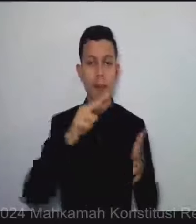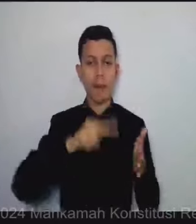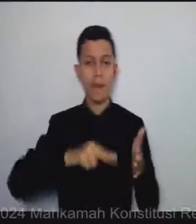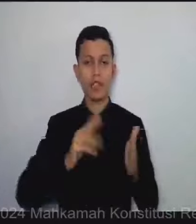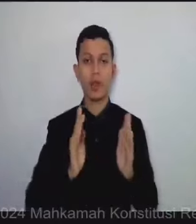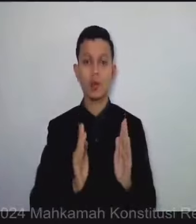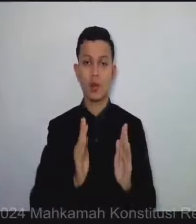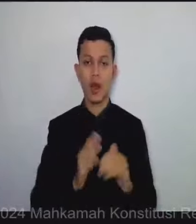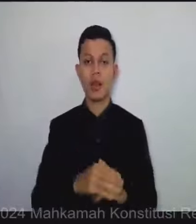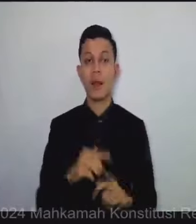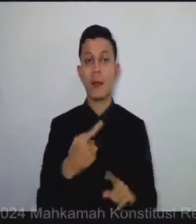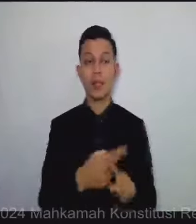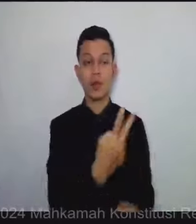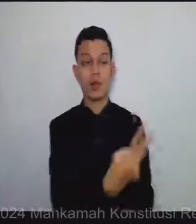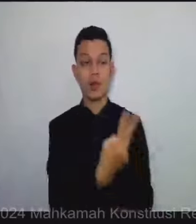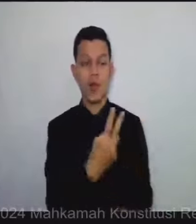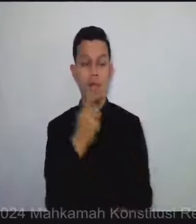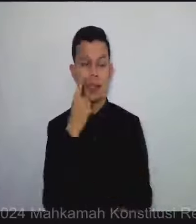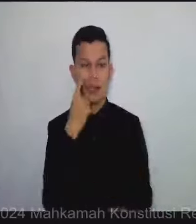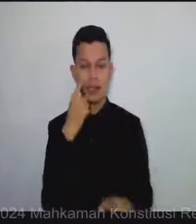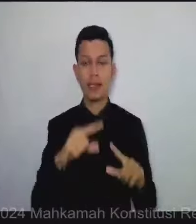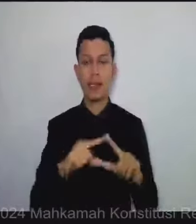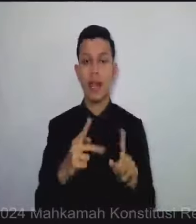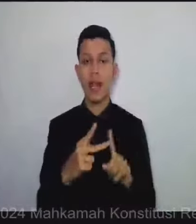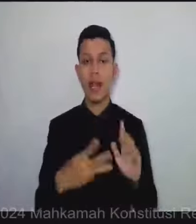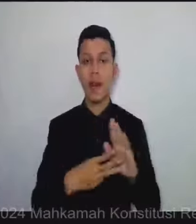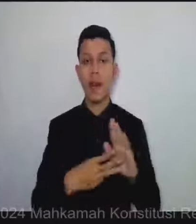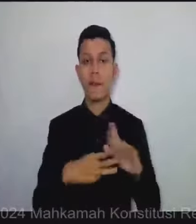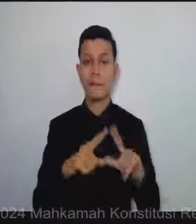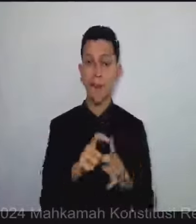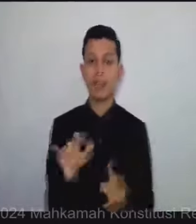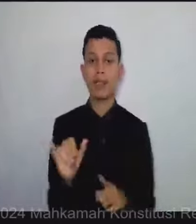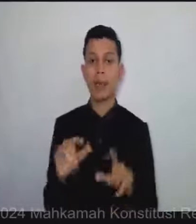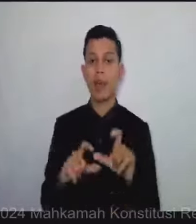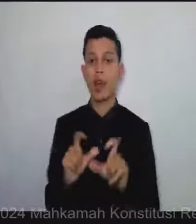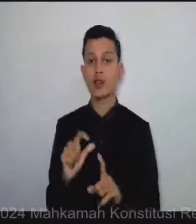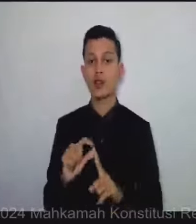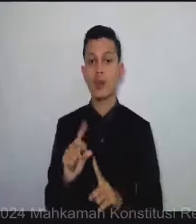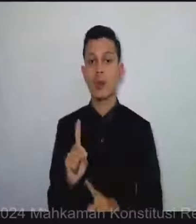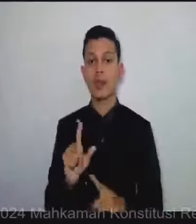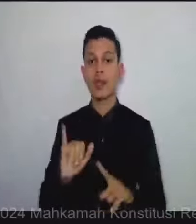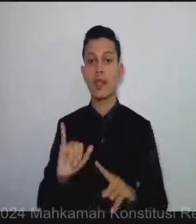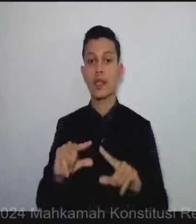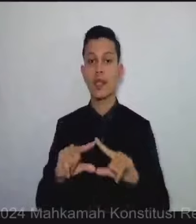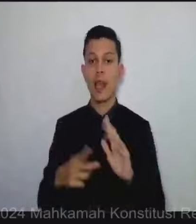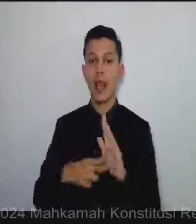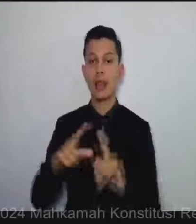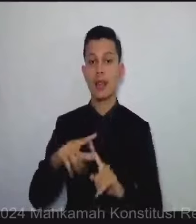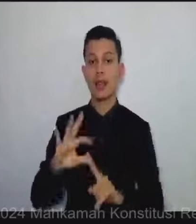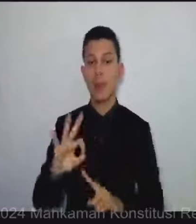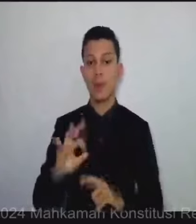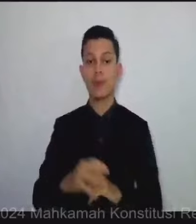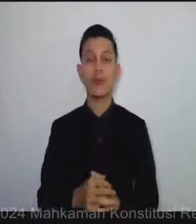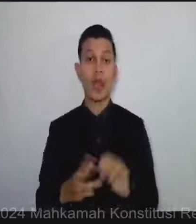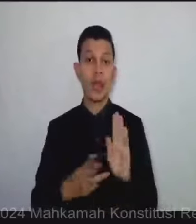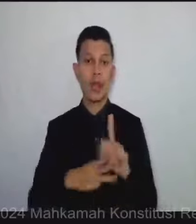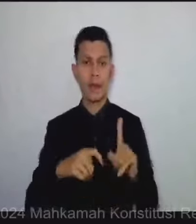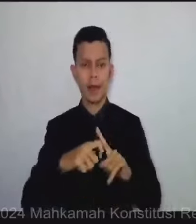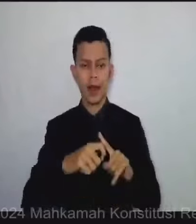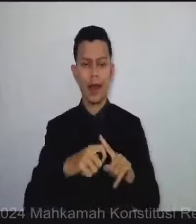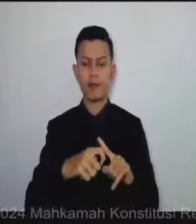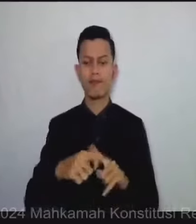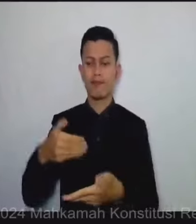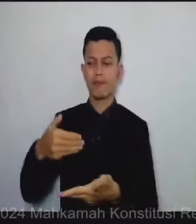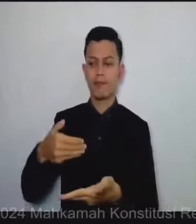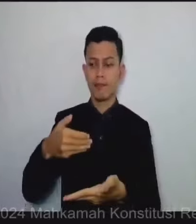mengajukan dua orang saksi yaitu Ahmad Doli Kurnia tanjung dan Suprianto setelah mahkamah memeriksa dengan sesama dalil pemohon aku